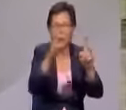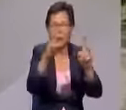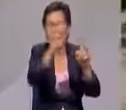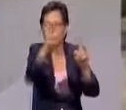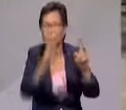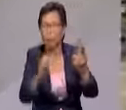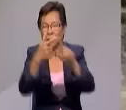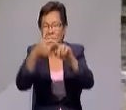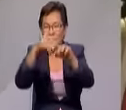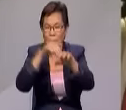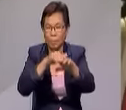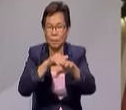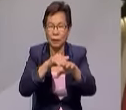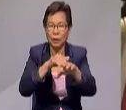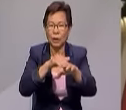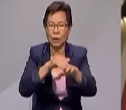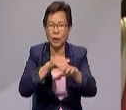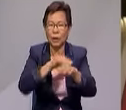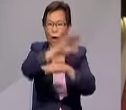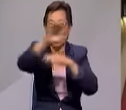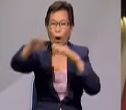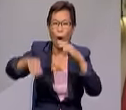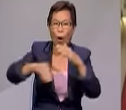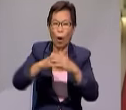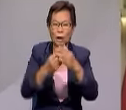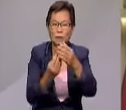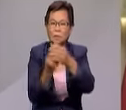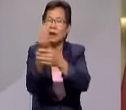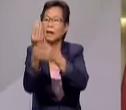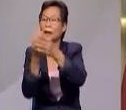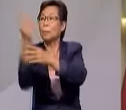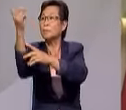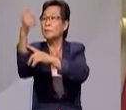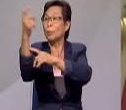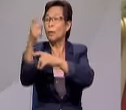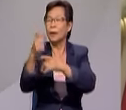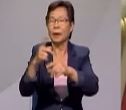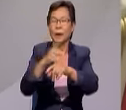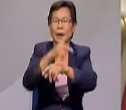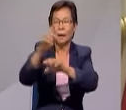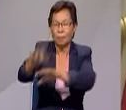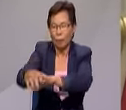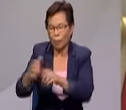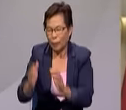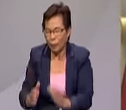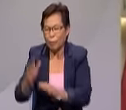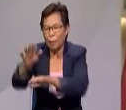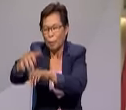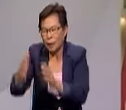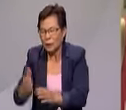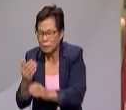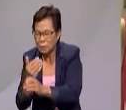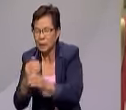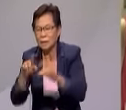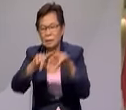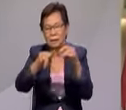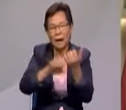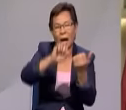11.6% daripada keseluruhan tanaman sawit pekebun kecil dipersijakan di bawah MSPO.